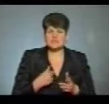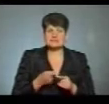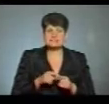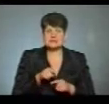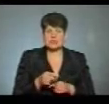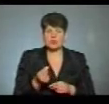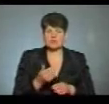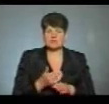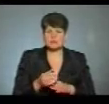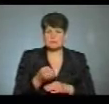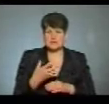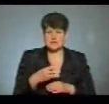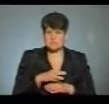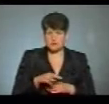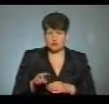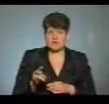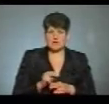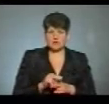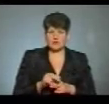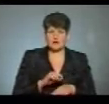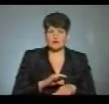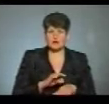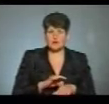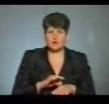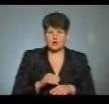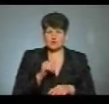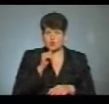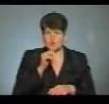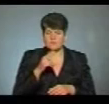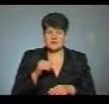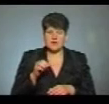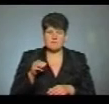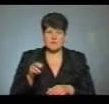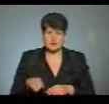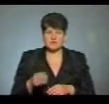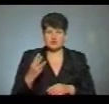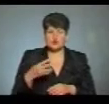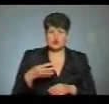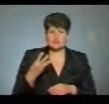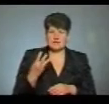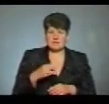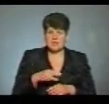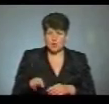коштів виділили 15 мільйонів на лікування хворих із цукровим діабетом. 43 мільйони ми